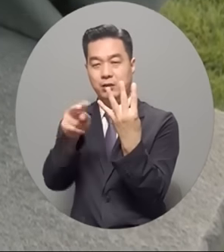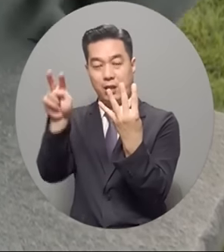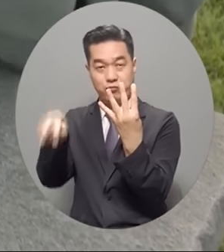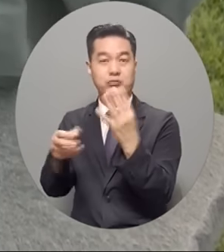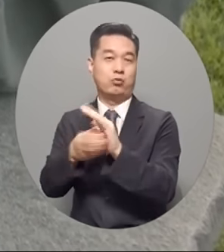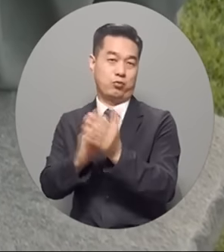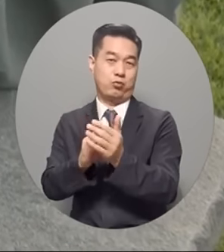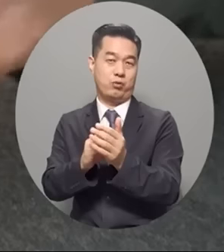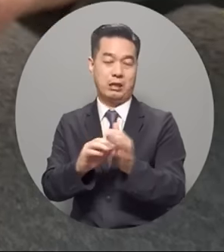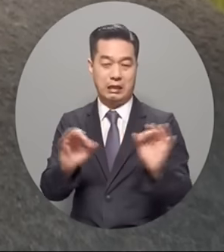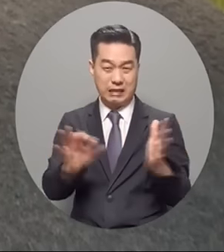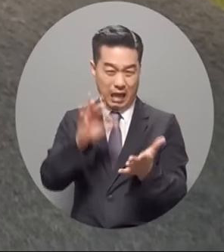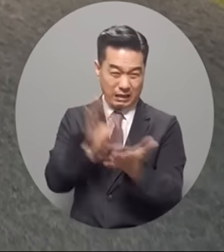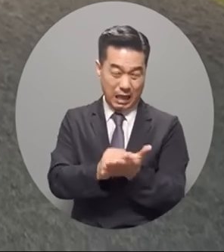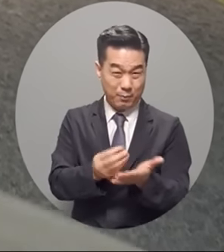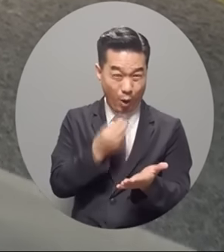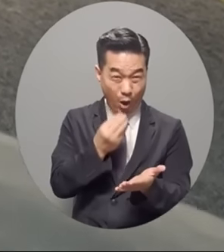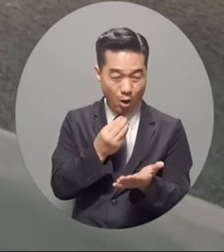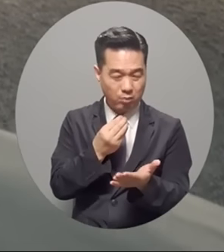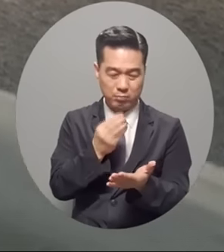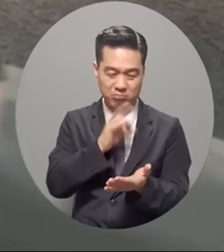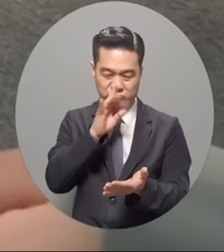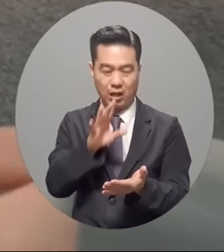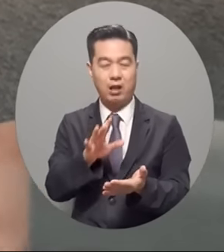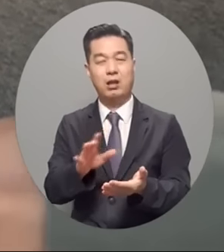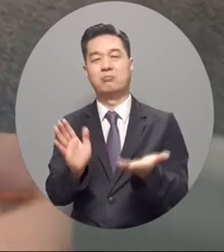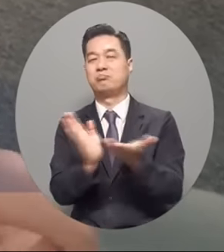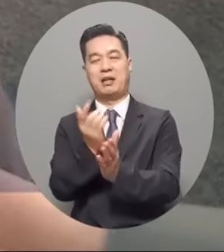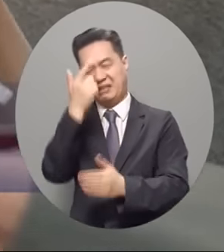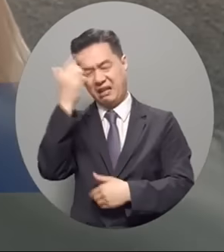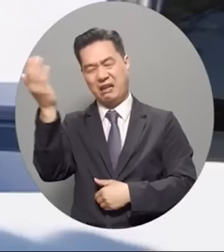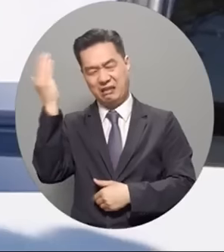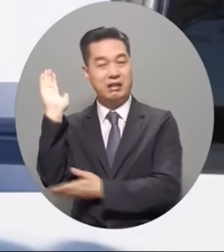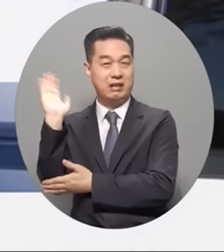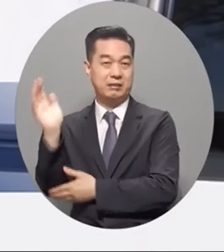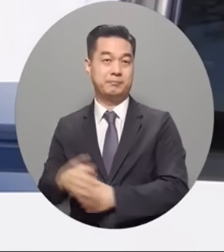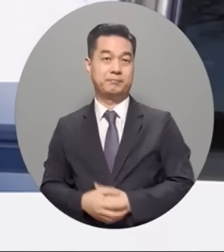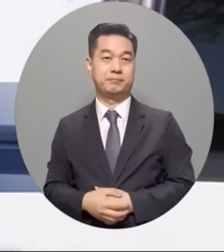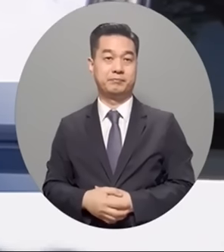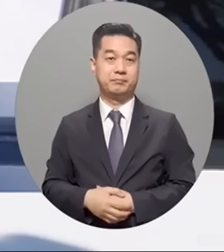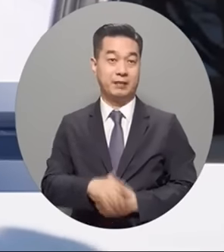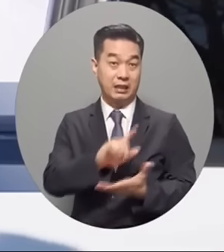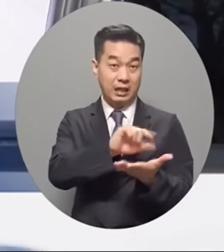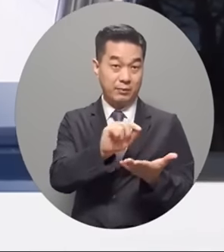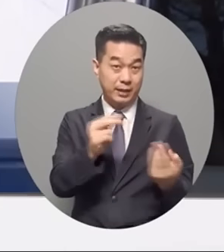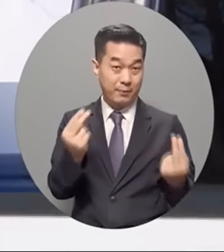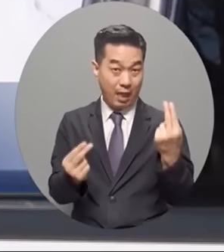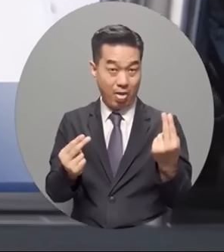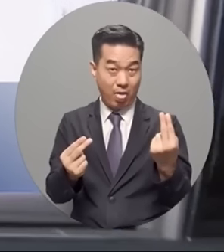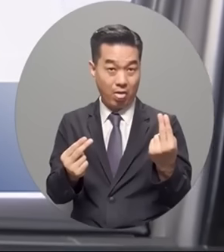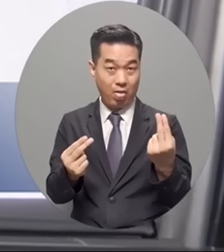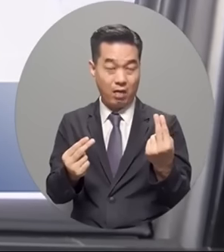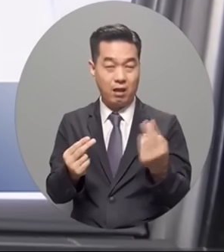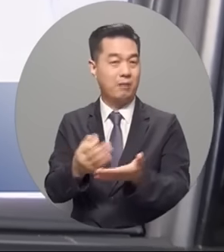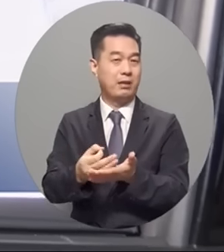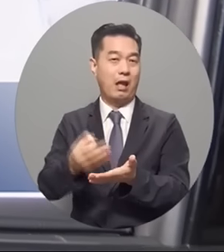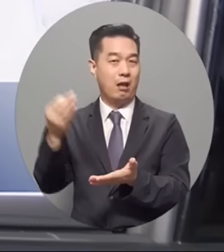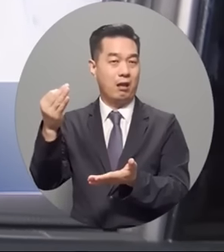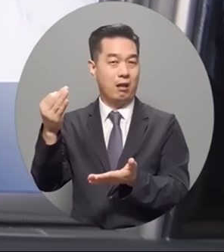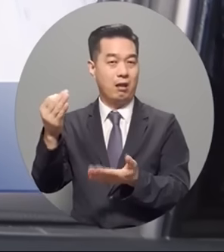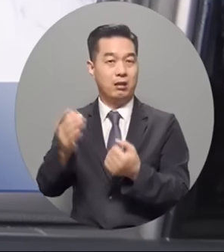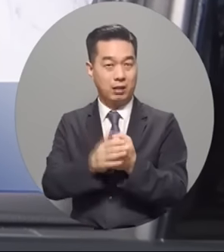끼 해결한다는 건 이제 옛말이 됐습니다. It's definitely overpriced for what you get. The food has gotten